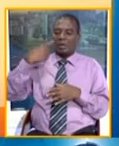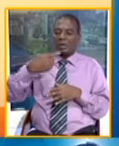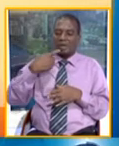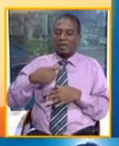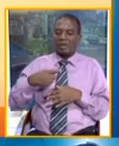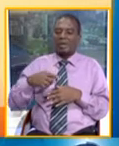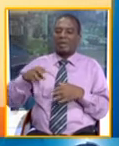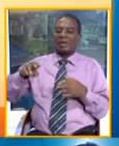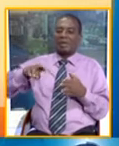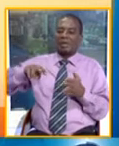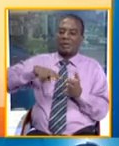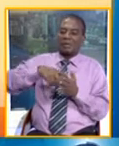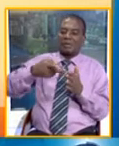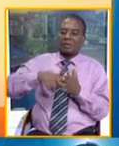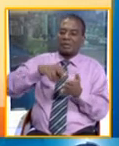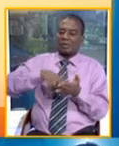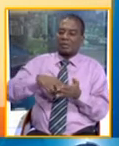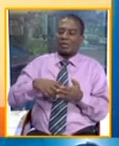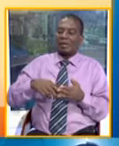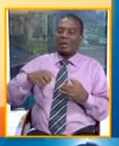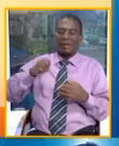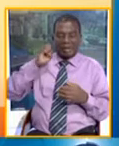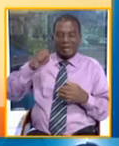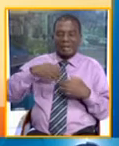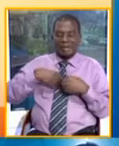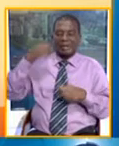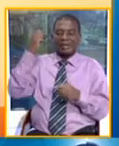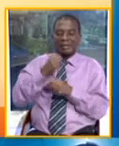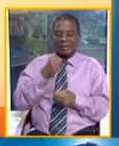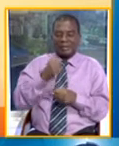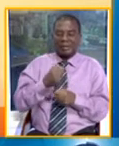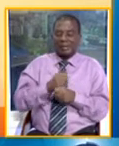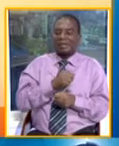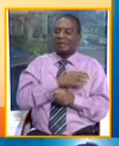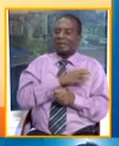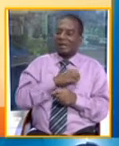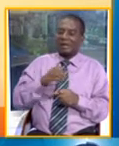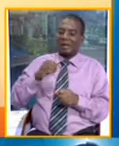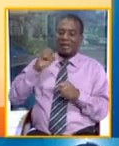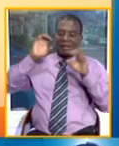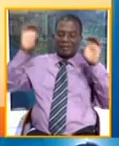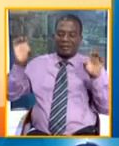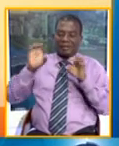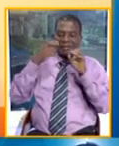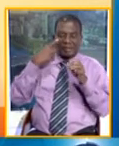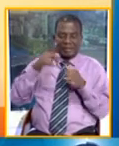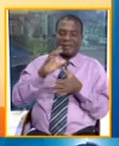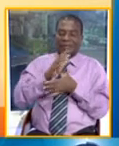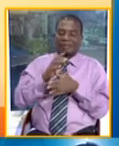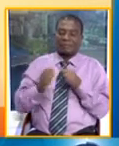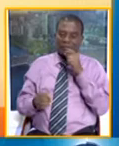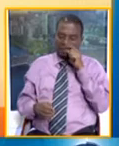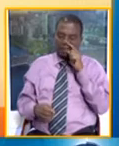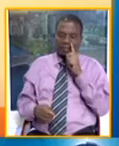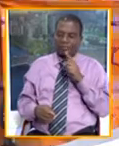d'Afrique et des diasporas africaines. Ses travaux ont été étudiés lors d'un colloque. Les précisions de Franck